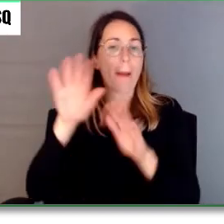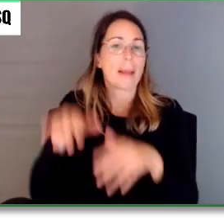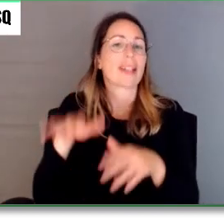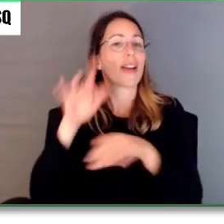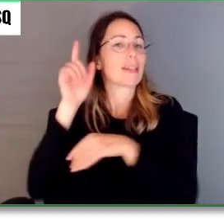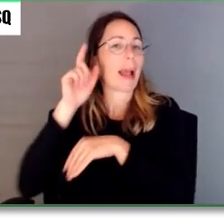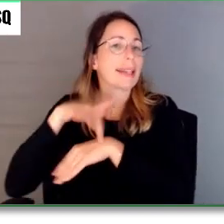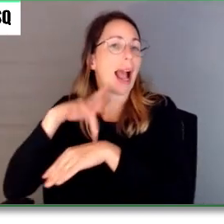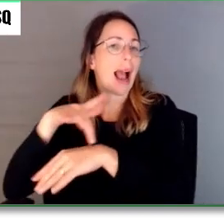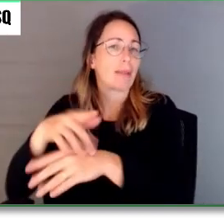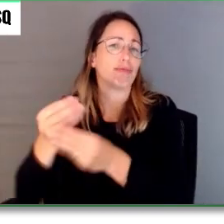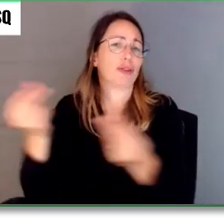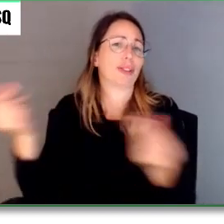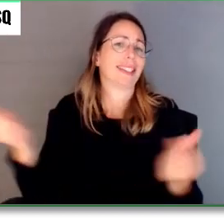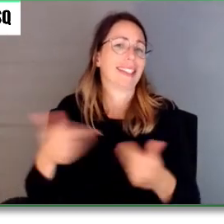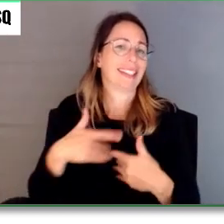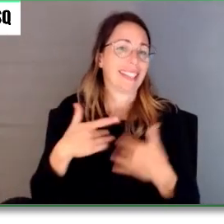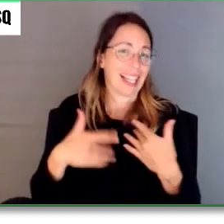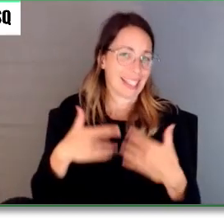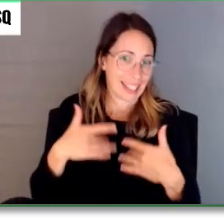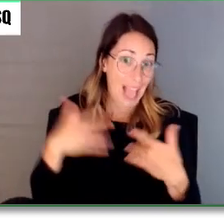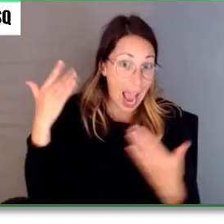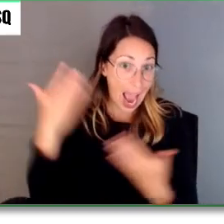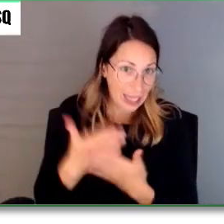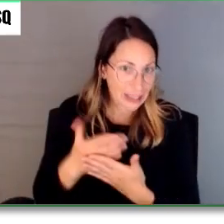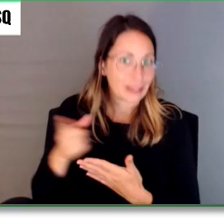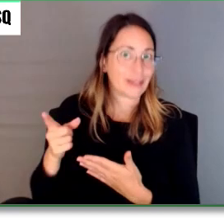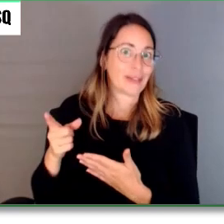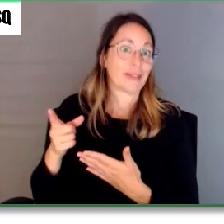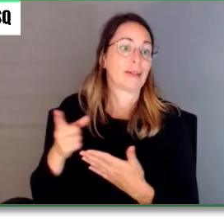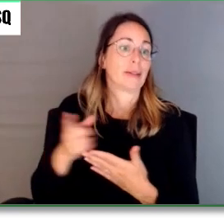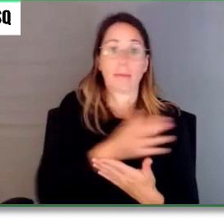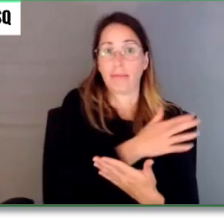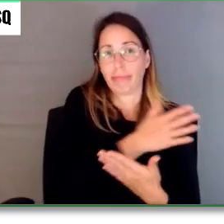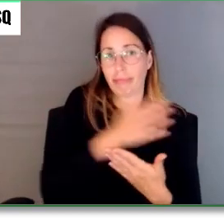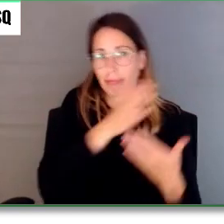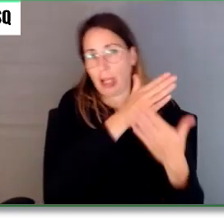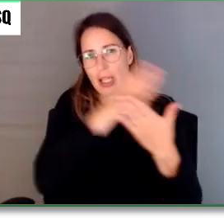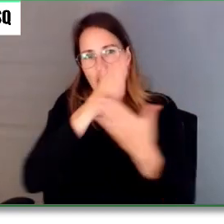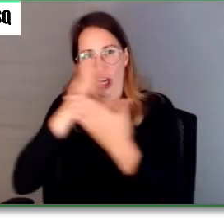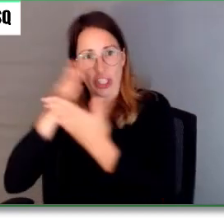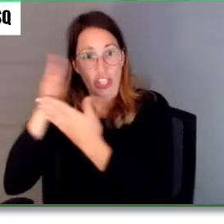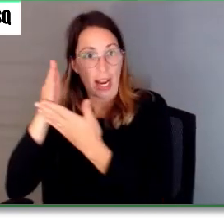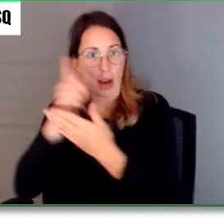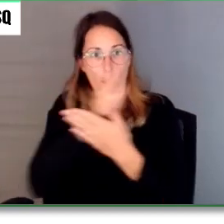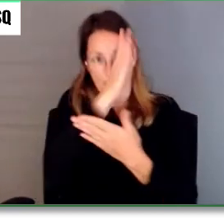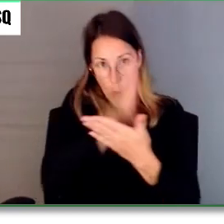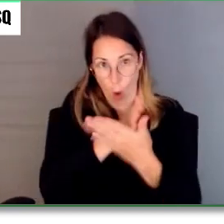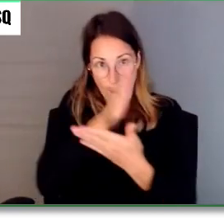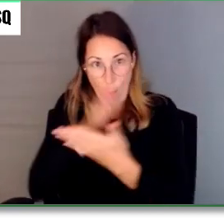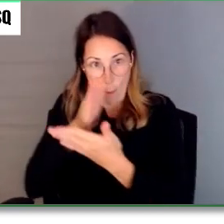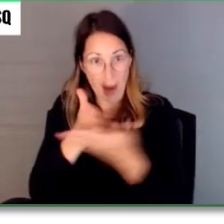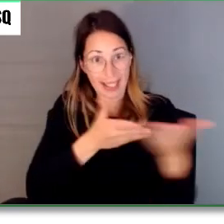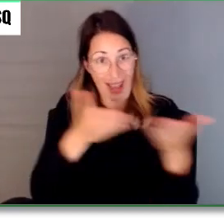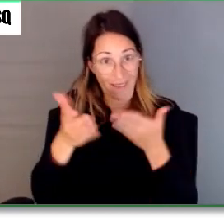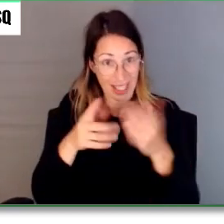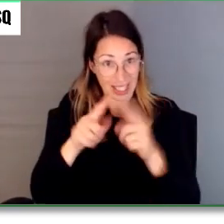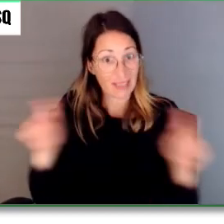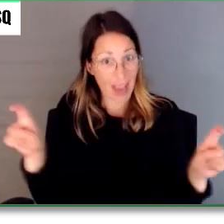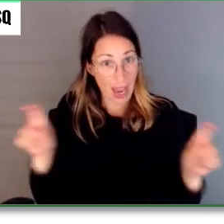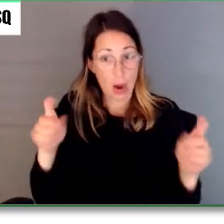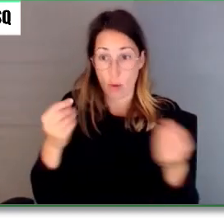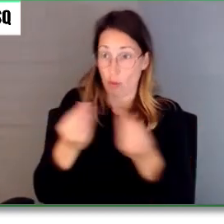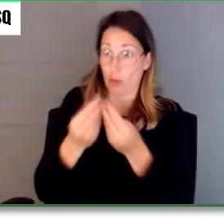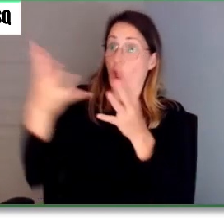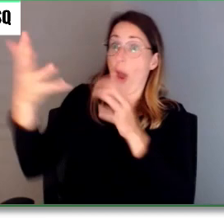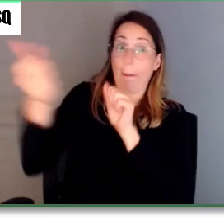à destination. Et à tout moment de cette chaîne, il y a un point de touche de service. Et il y a beaucoup de partenariats qui sont impliqués